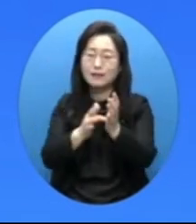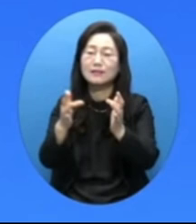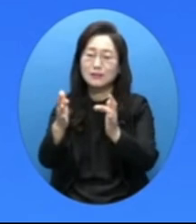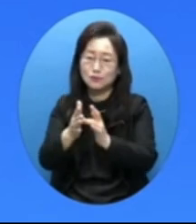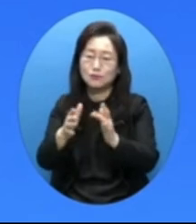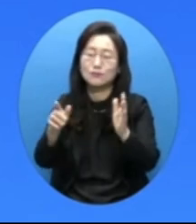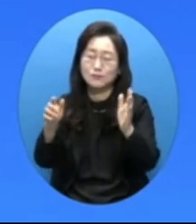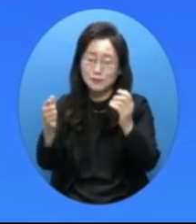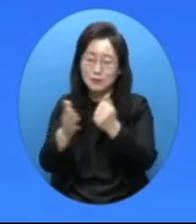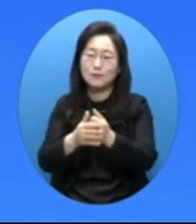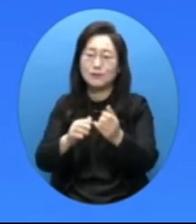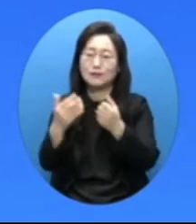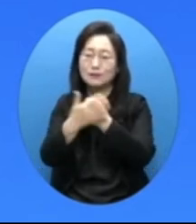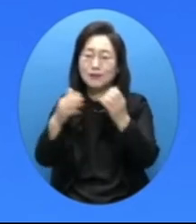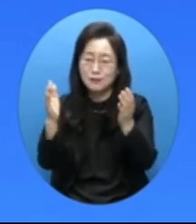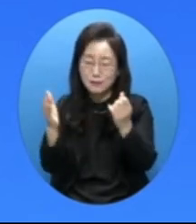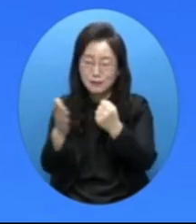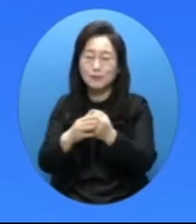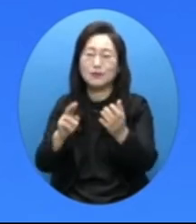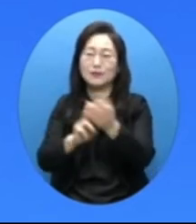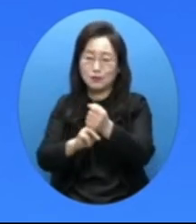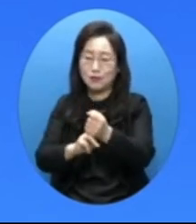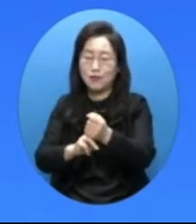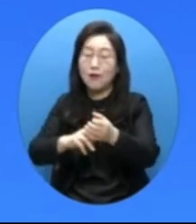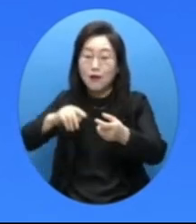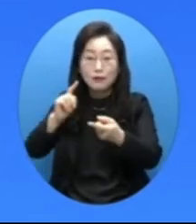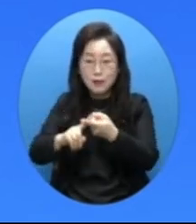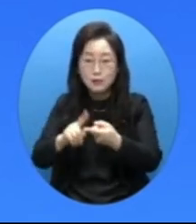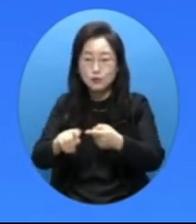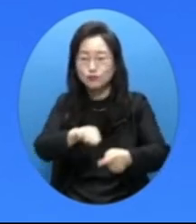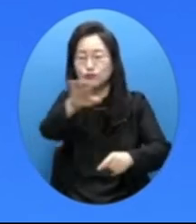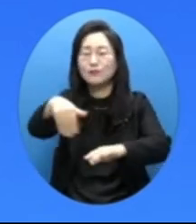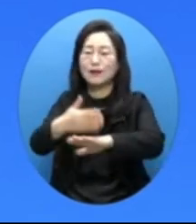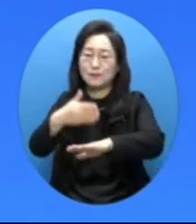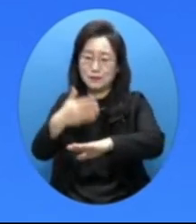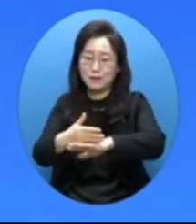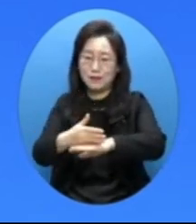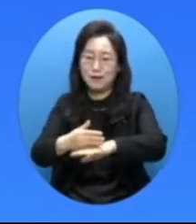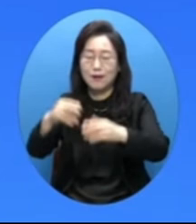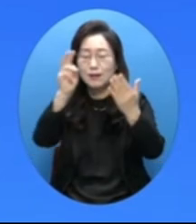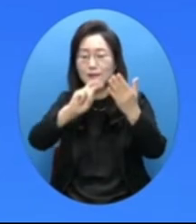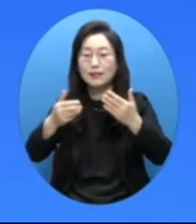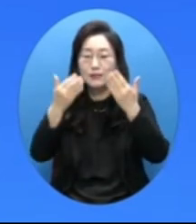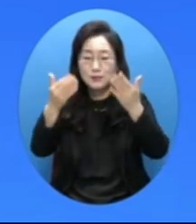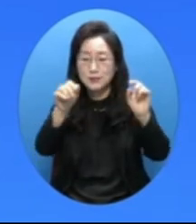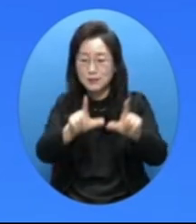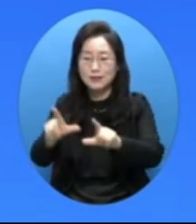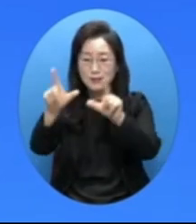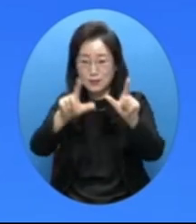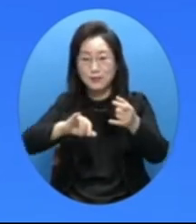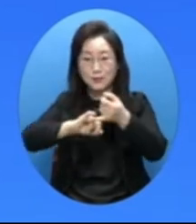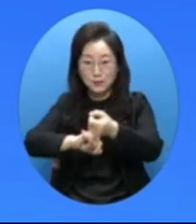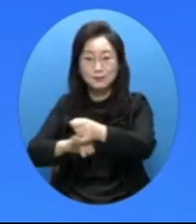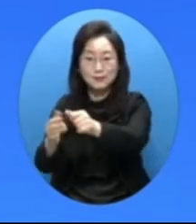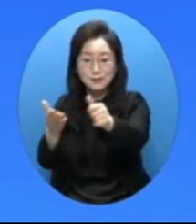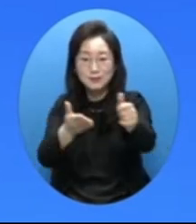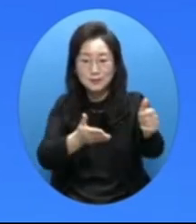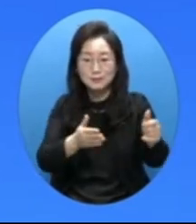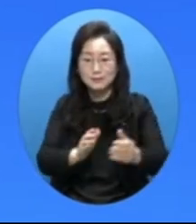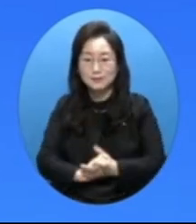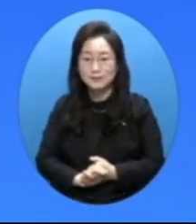우리는 주님께서 베풀시니 놀라운 은혜와 기적에 대해서 감사하며 주님을 찬양하며 살아가는 주님의 자녀가 되어야 할